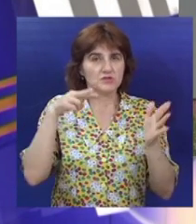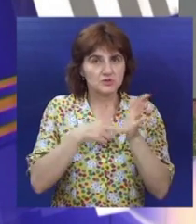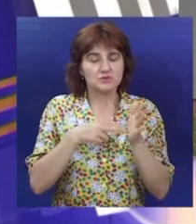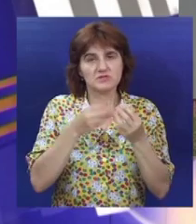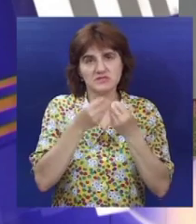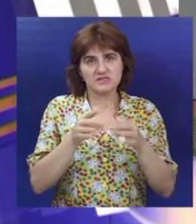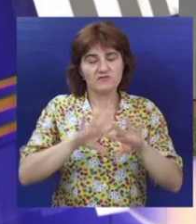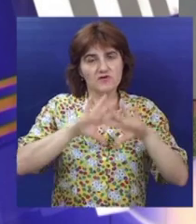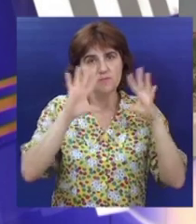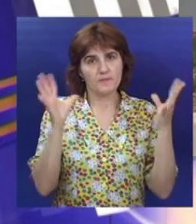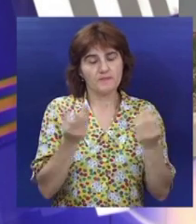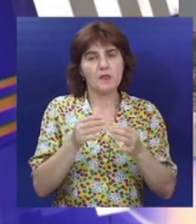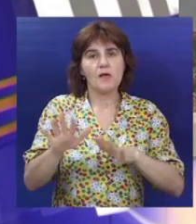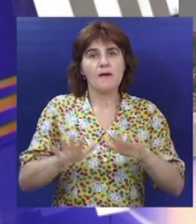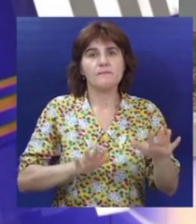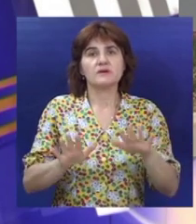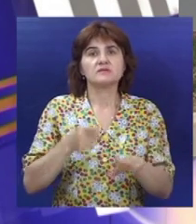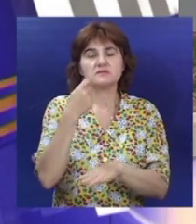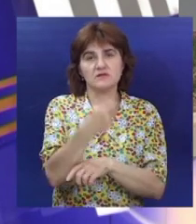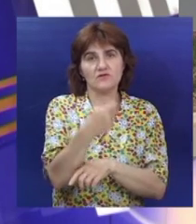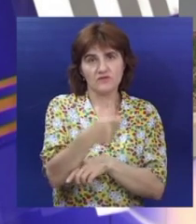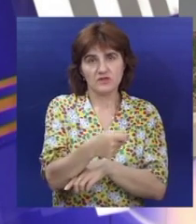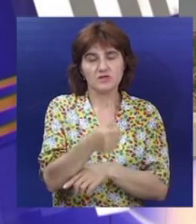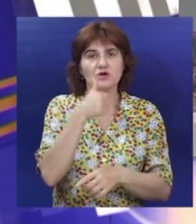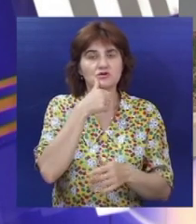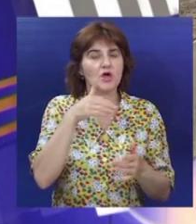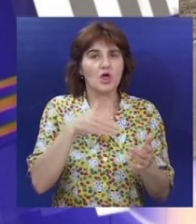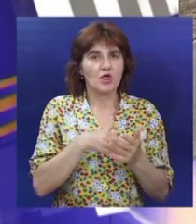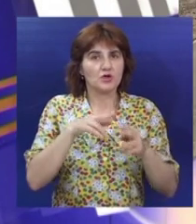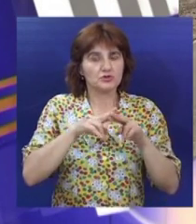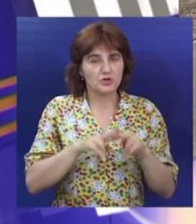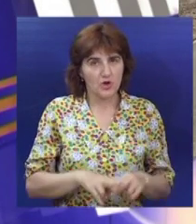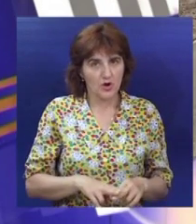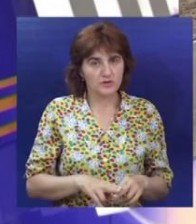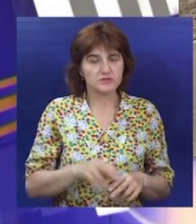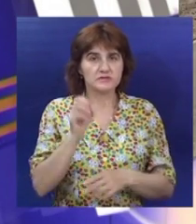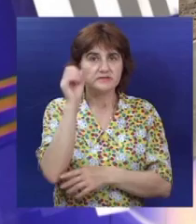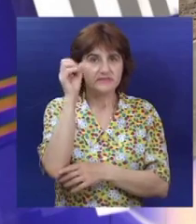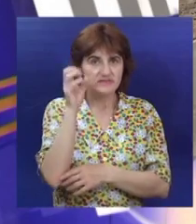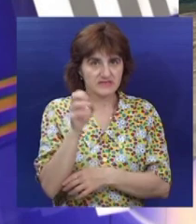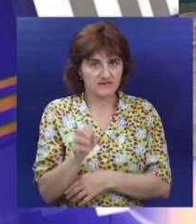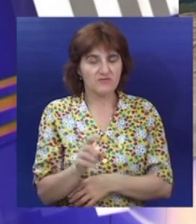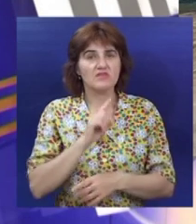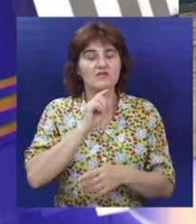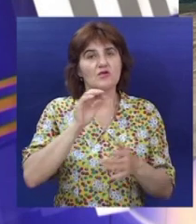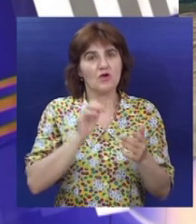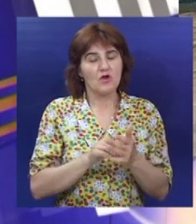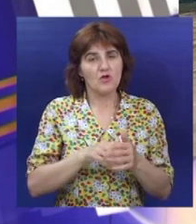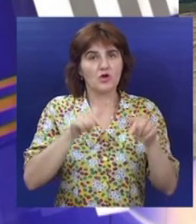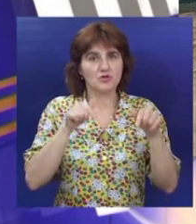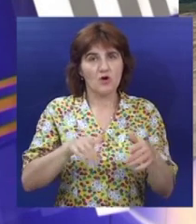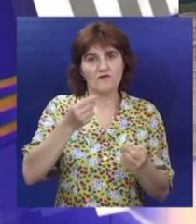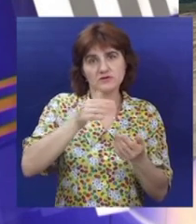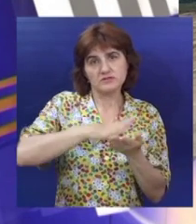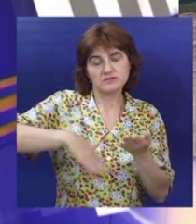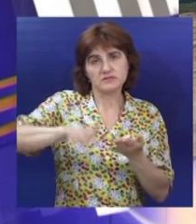41 milion dinara finansiralo je Ministarstvo za infrastrukturu. Ono što sledi jeste postavljanje javne rasvete, a do sredine 2013.